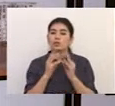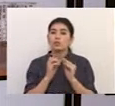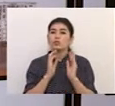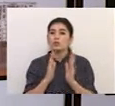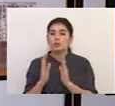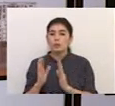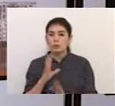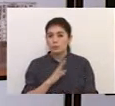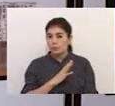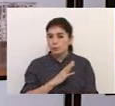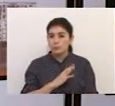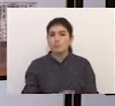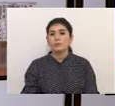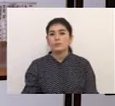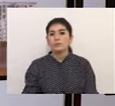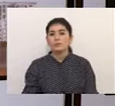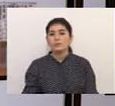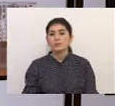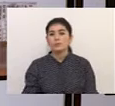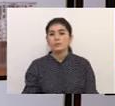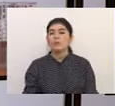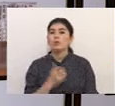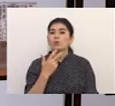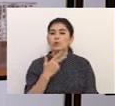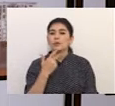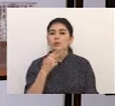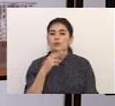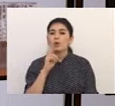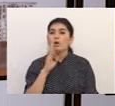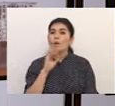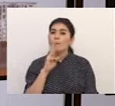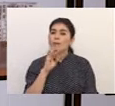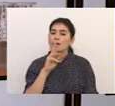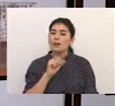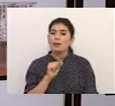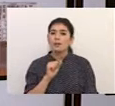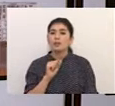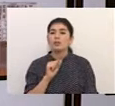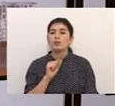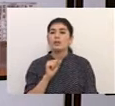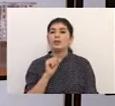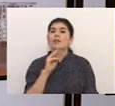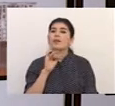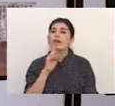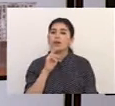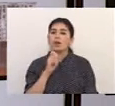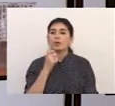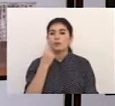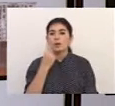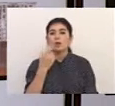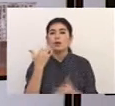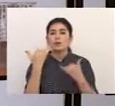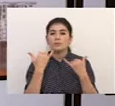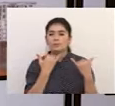joy-joyiga tushadi. Uchinchi gap. Komila nihoyat tavakkaliga bir qovunni